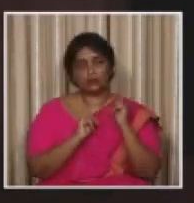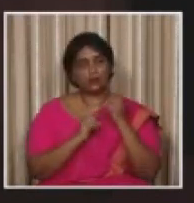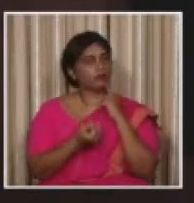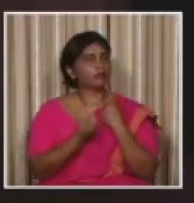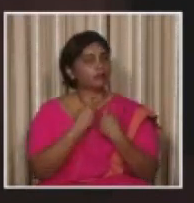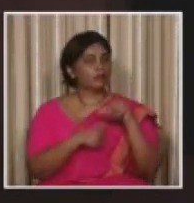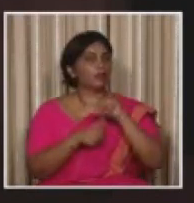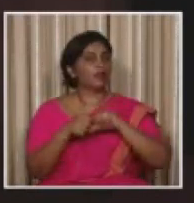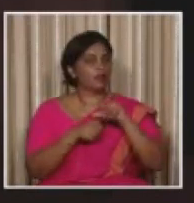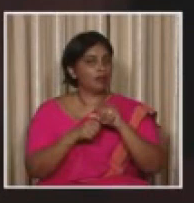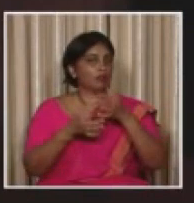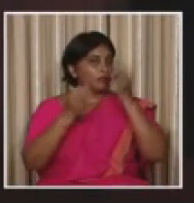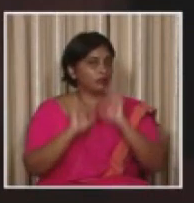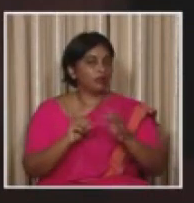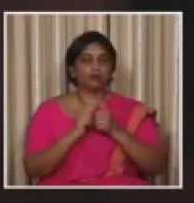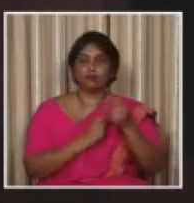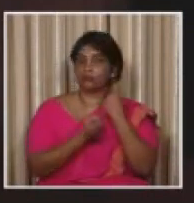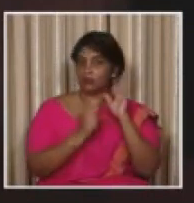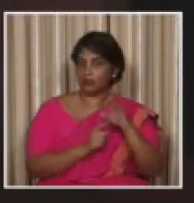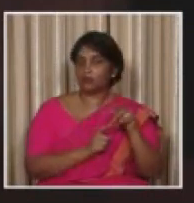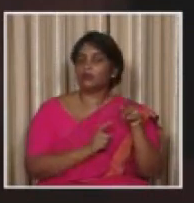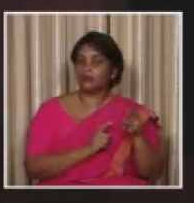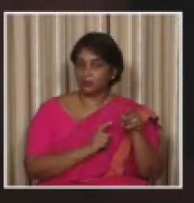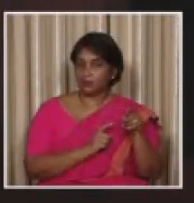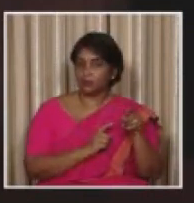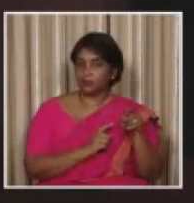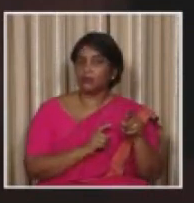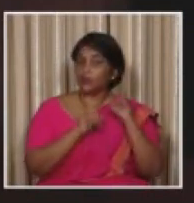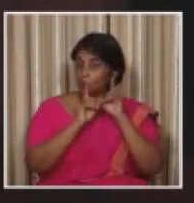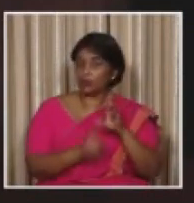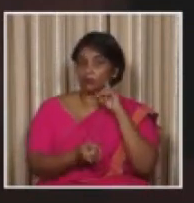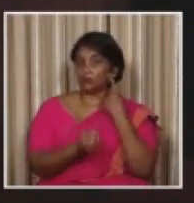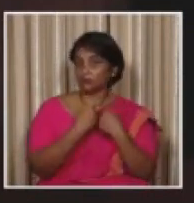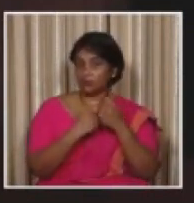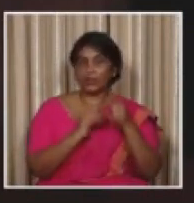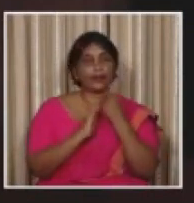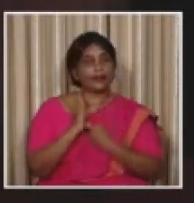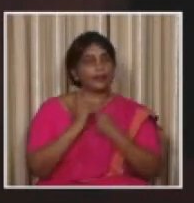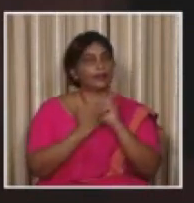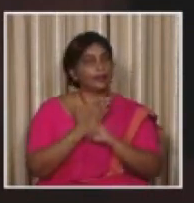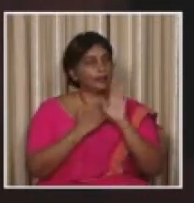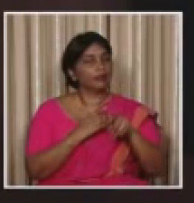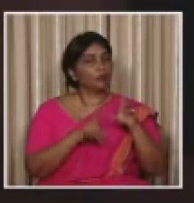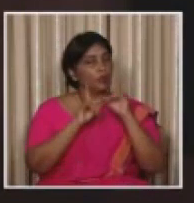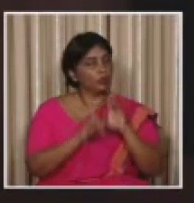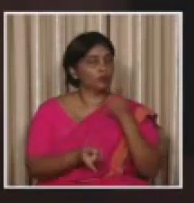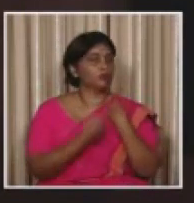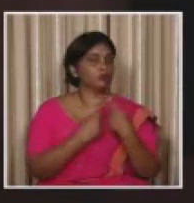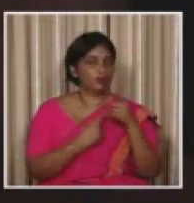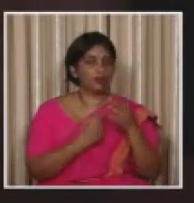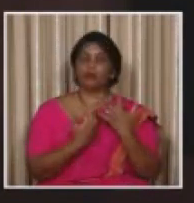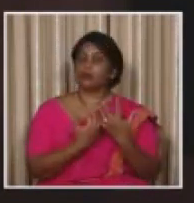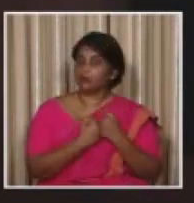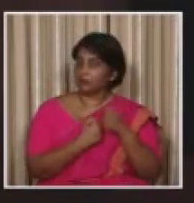නියාමන ආයතනයකින් ඉතා නිවැරදි ලෙස නියාමනය වෙනවා කියන එක මෙතරම් නියාමනය සඳහා නීති රීති තිබිලත් මෙතරම් නියාමනය සඳහා